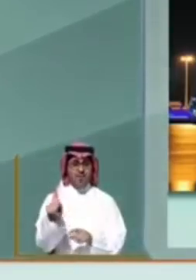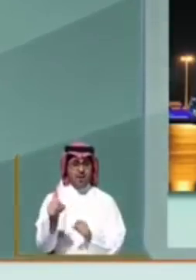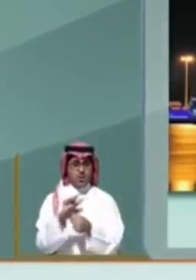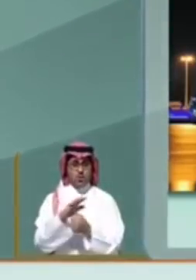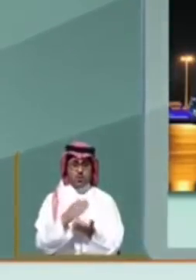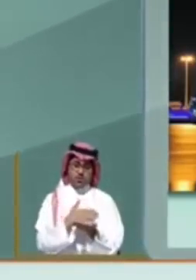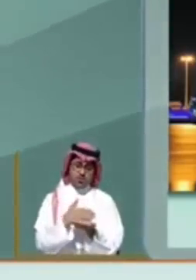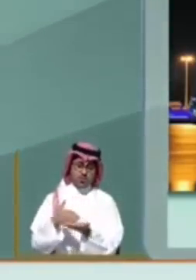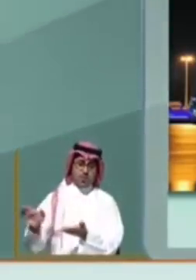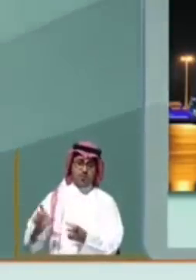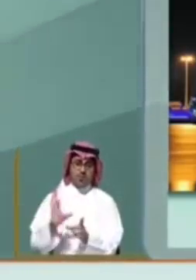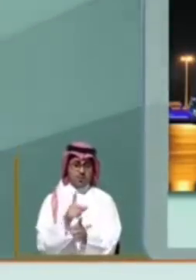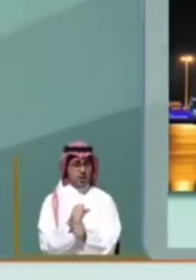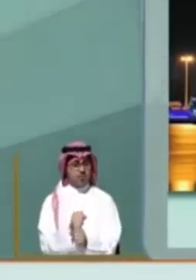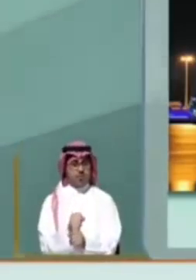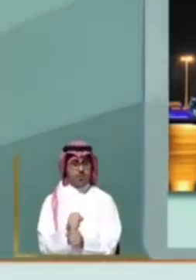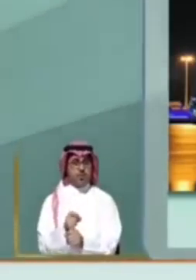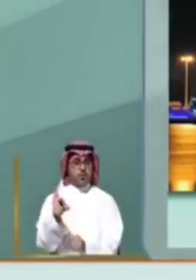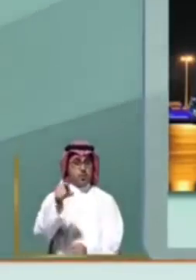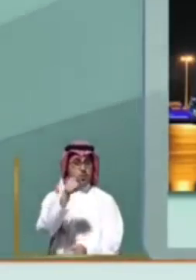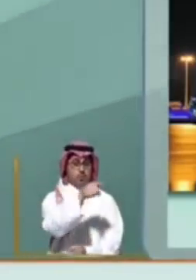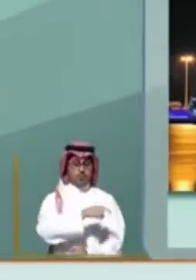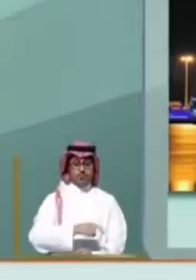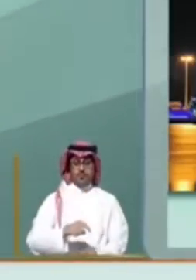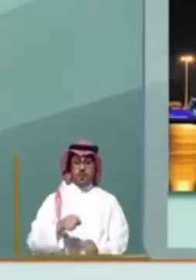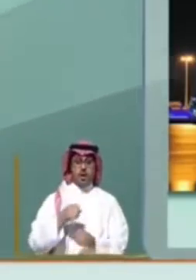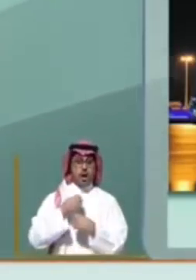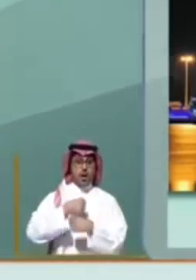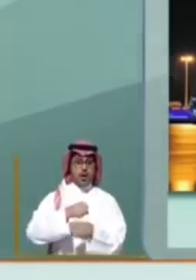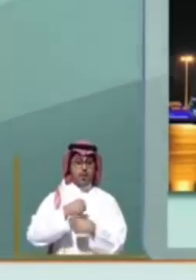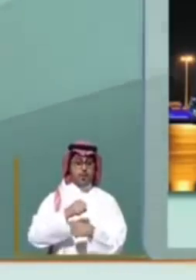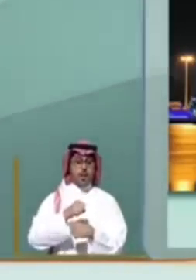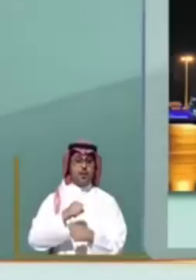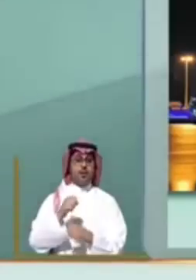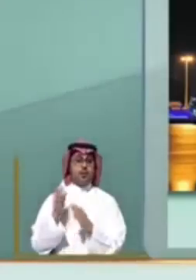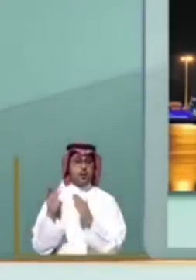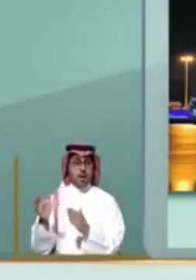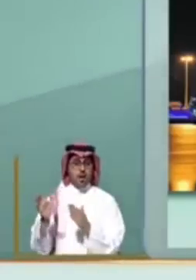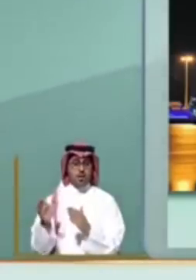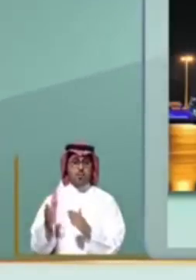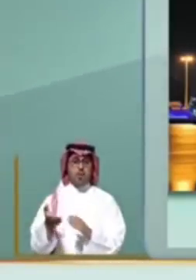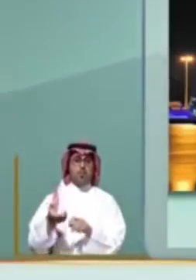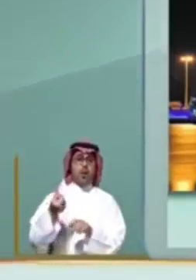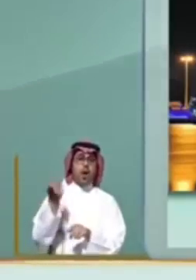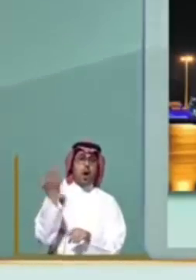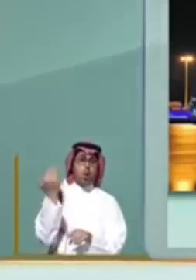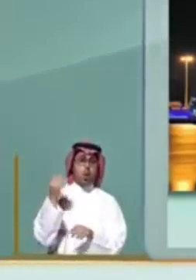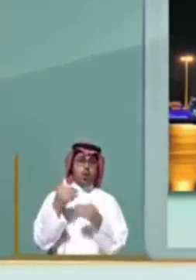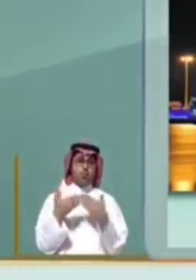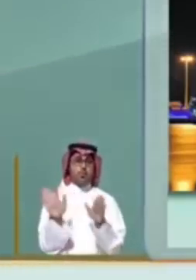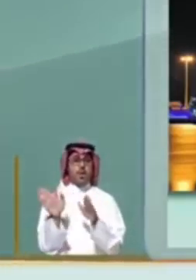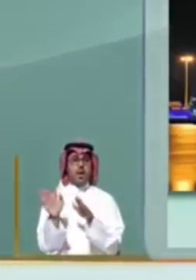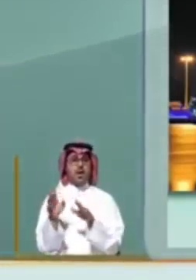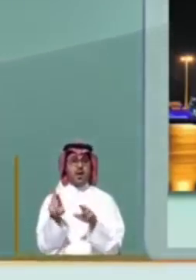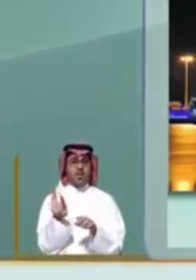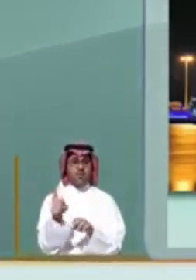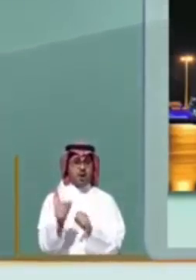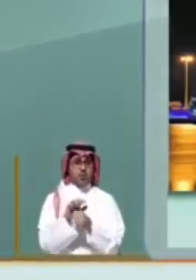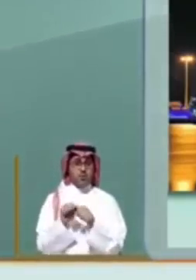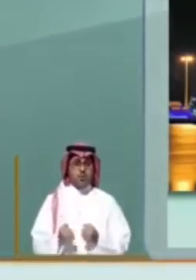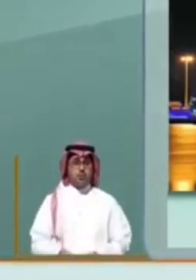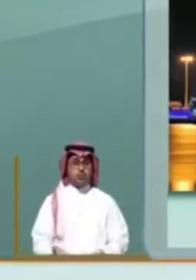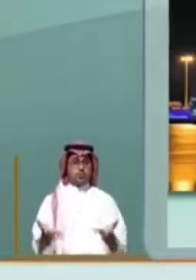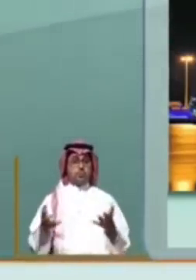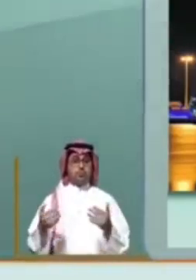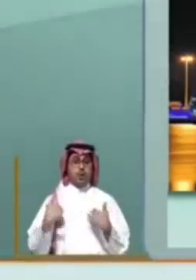انتشار فيروس كورونا. حرصت أمانة المنطقة الشرقية منذ ظهور هذا الفيروس على القيام بعدد من الإجراءات،